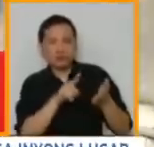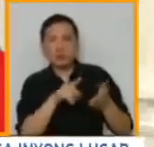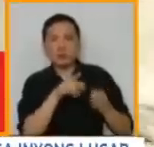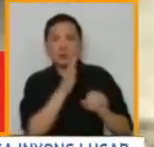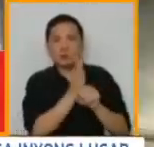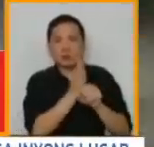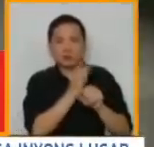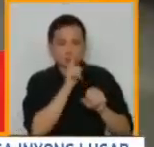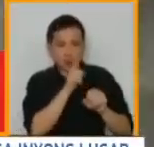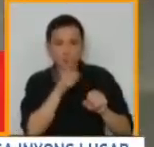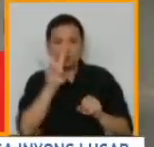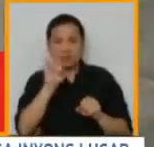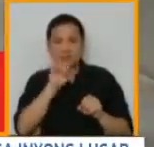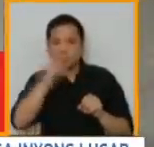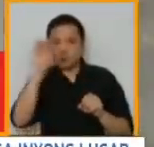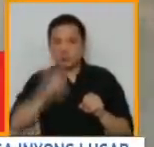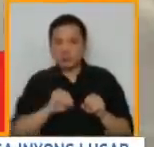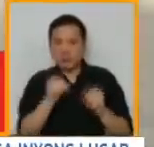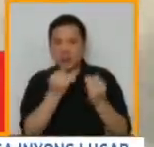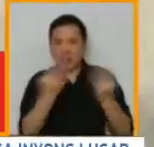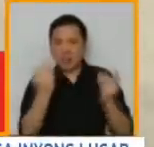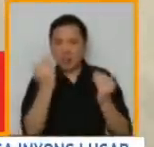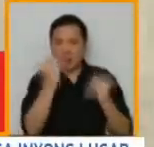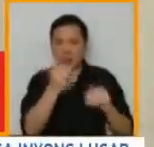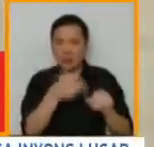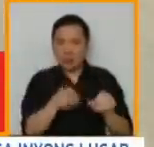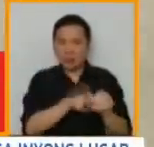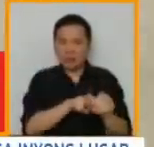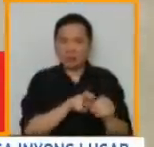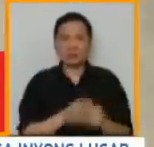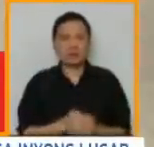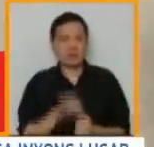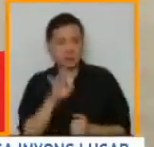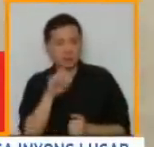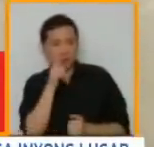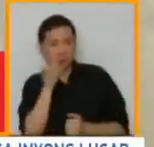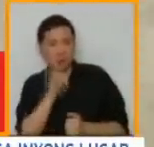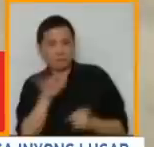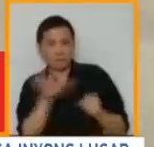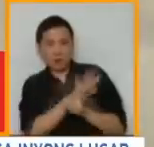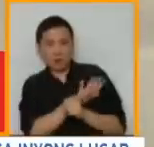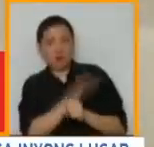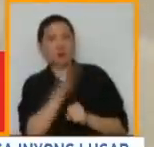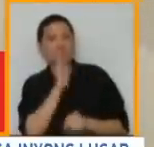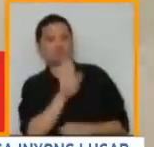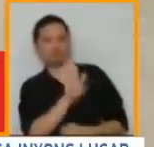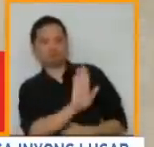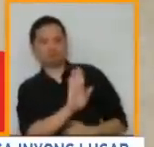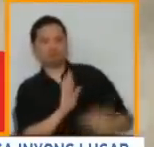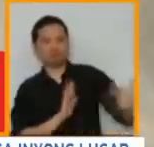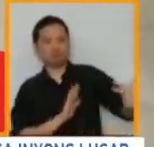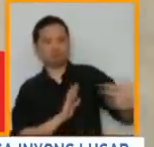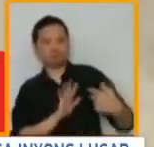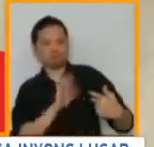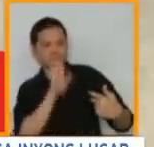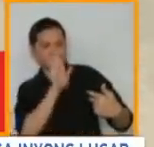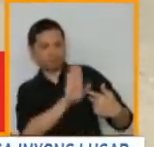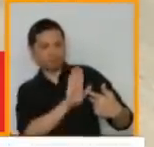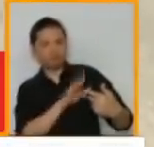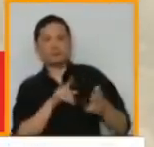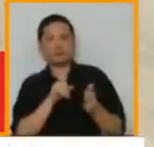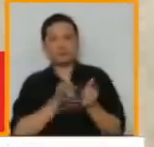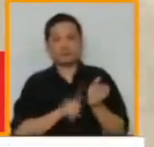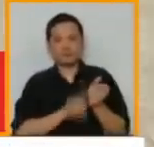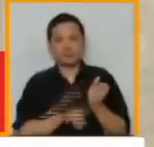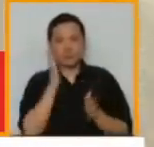medyo full capacity yung itsura ng bus, ito ay sinisita at ini-inspeksyon kung ito ba ay tumatalima sa protocols.